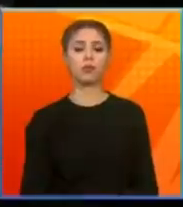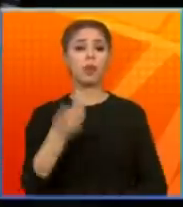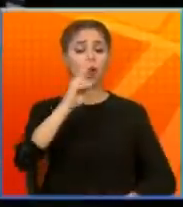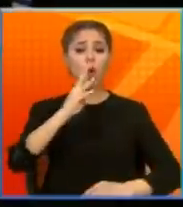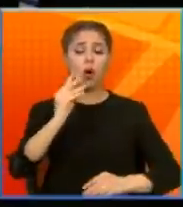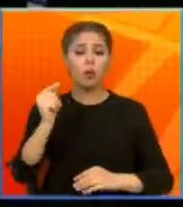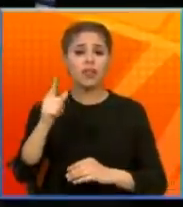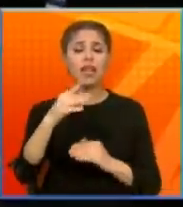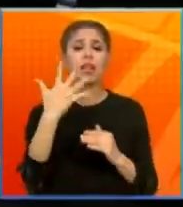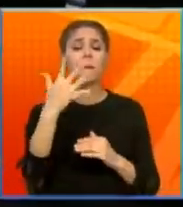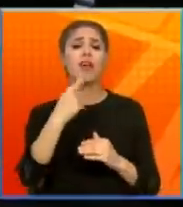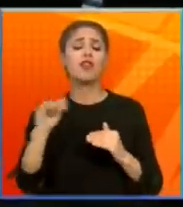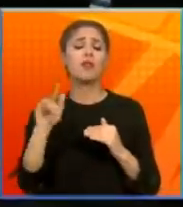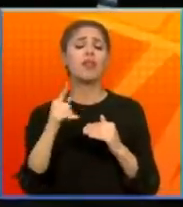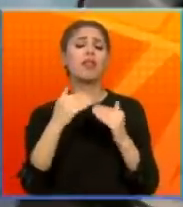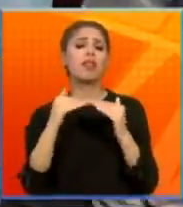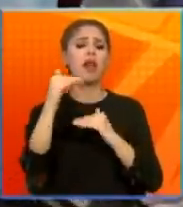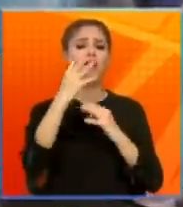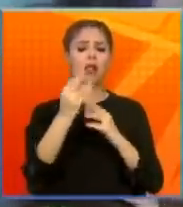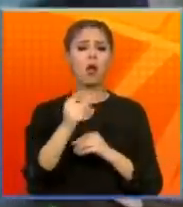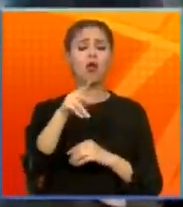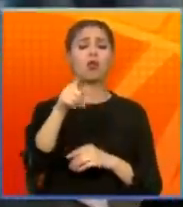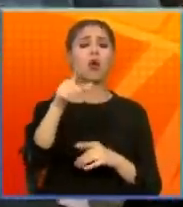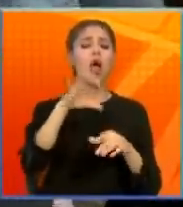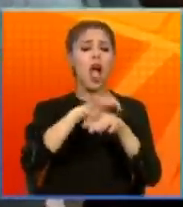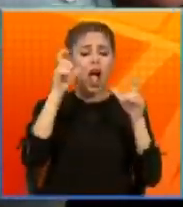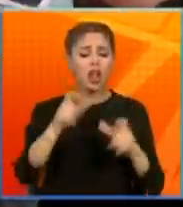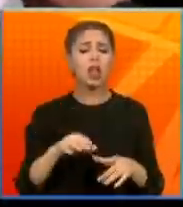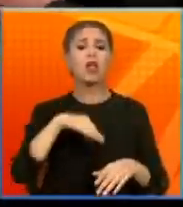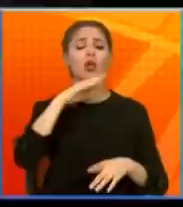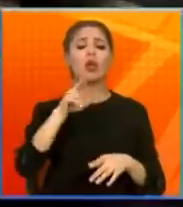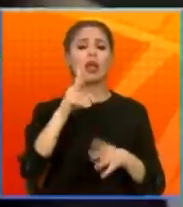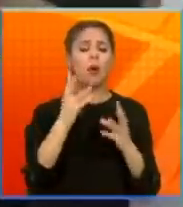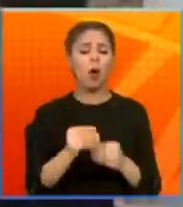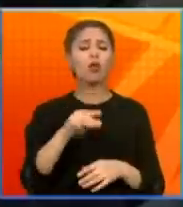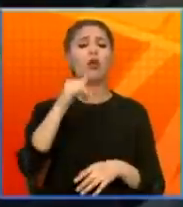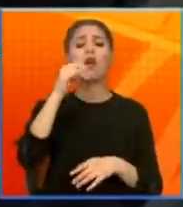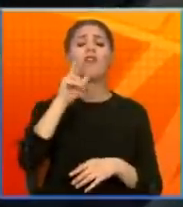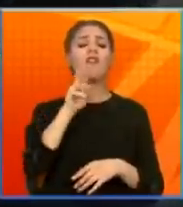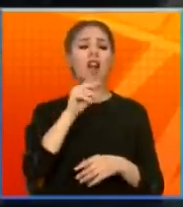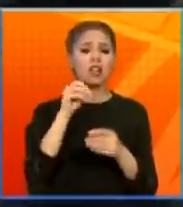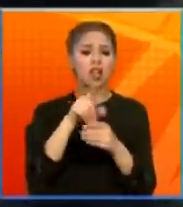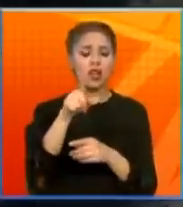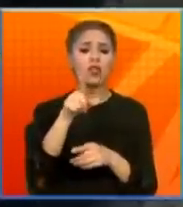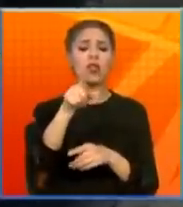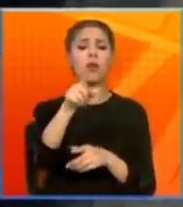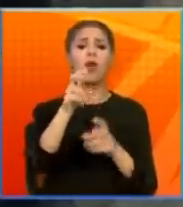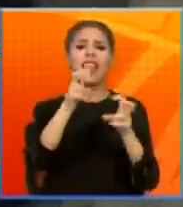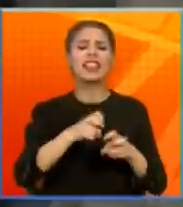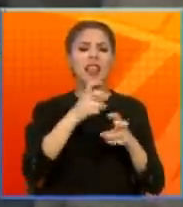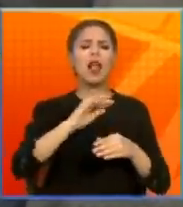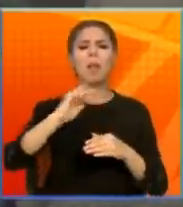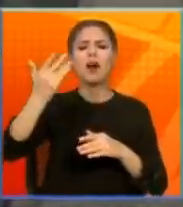Ölü sayısının 5000'i geçtiği ve hastanelerin dolma noktasına geldiği Fransa'da virüse yakalananlar trenlerle başka